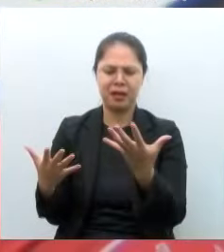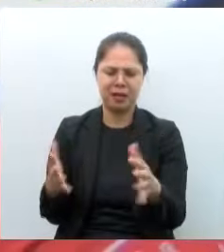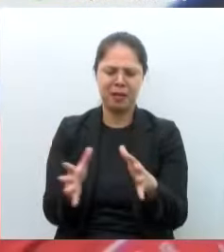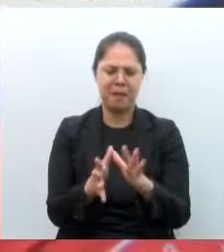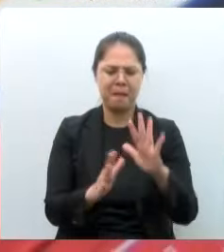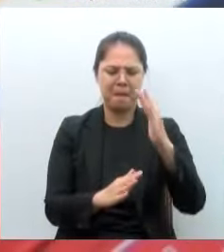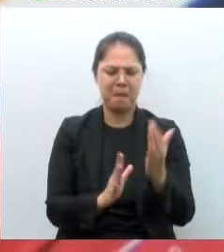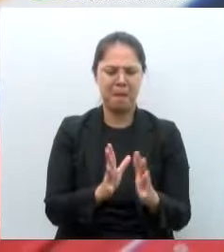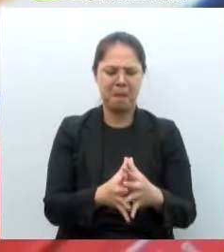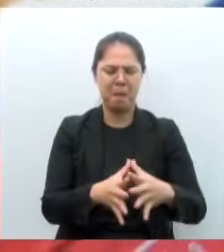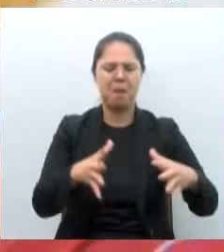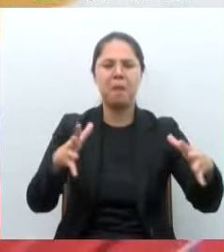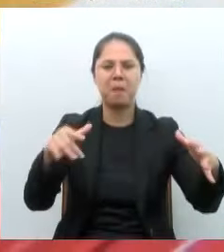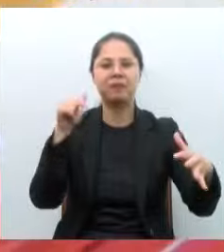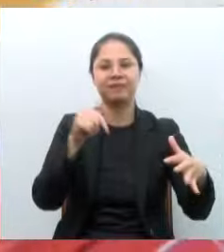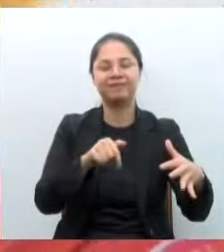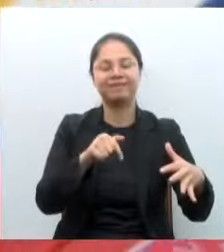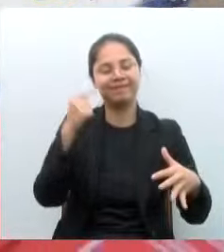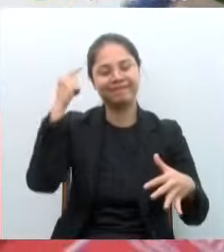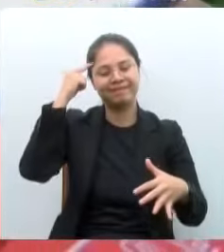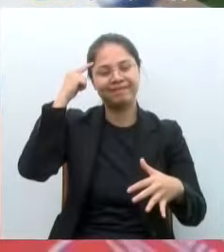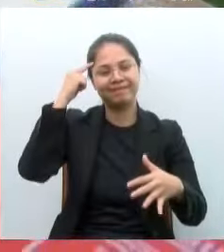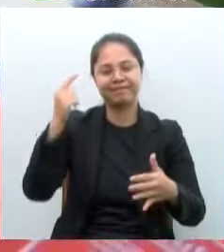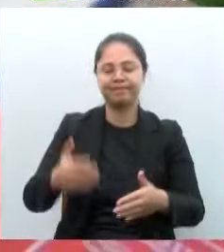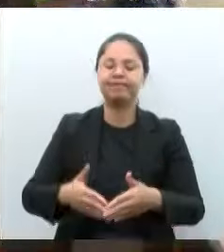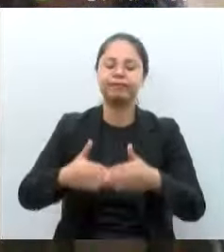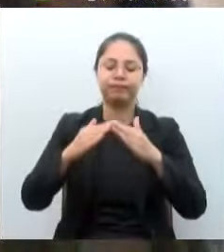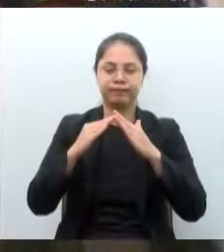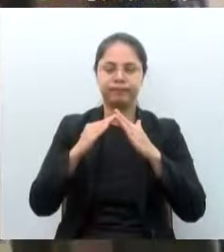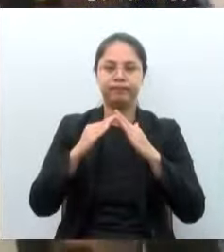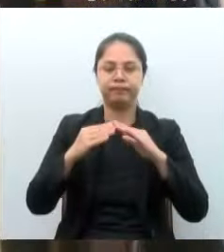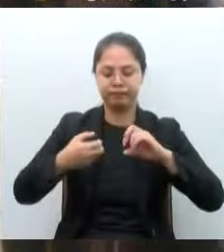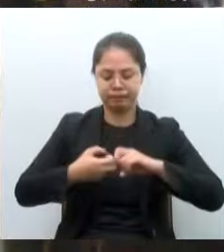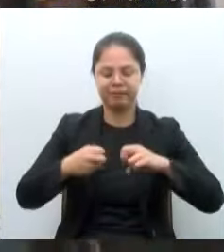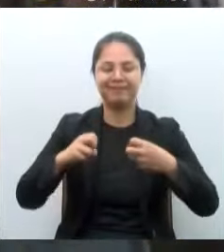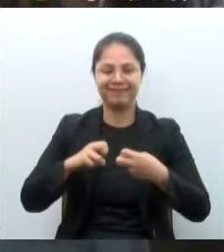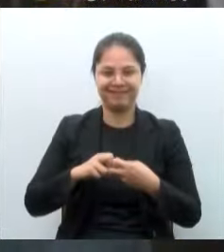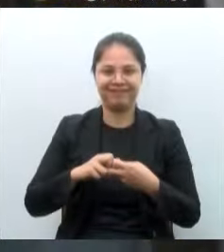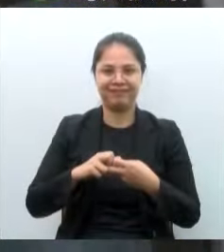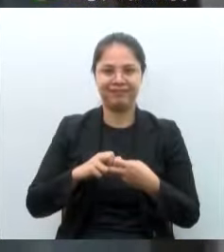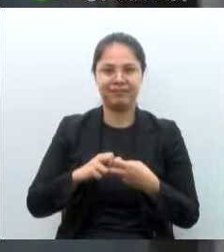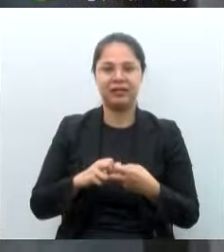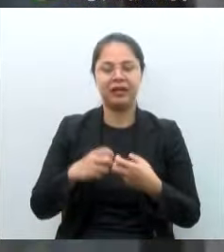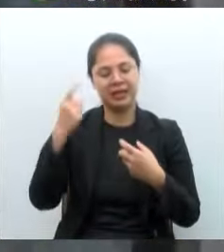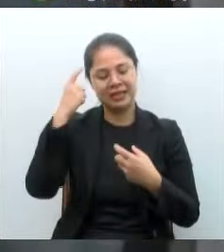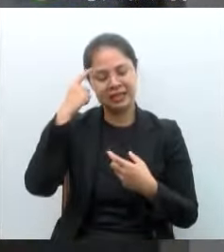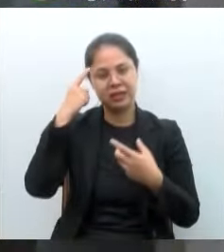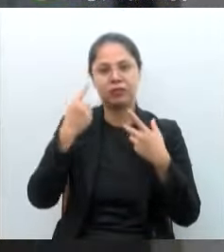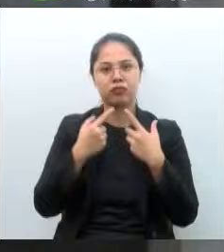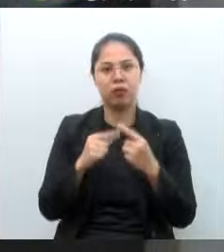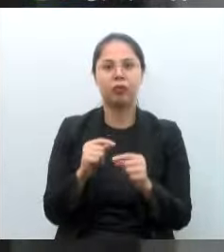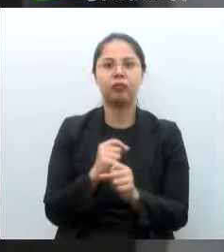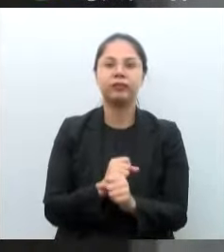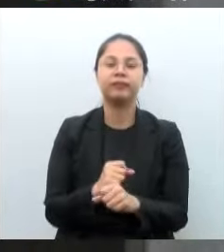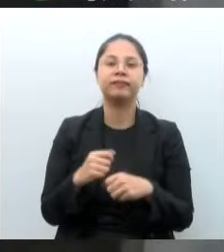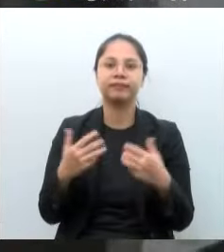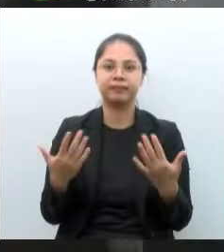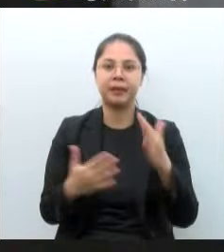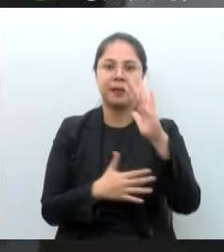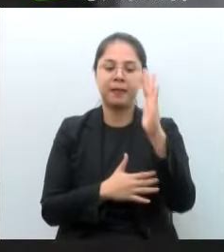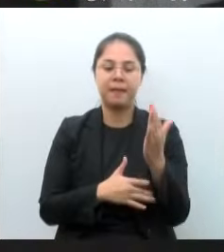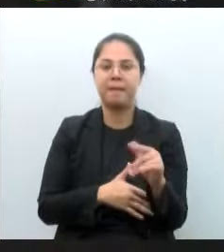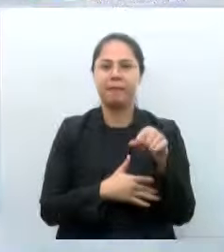หูกวางอยู่ก็เลยตั้งปัญหาแล้วหาคำตอบว่าเราจะทำยังไงกับใบหู